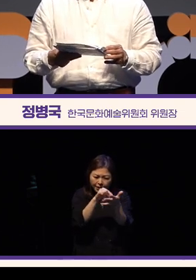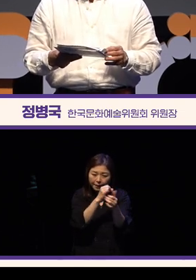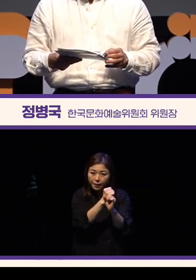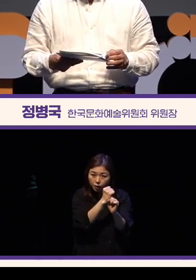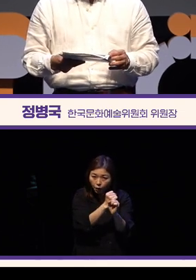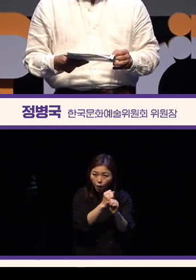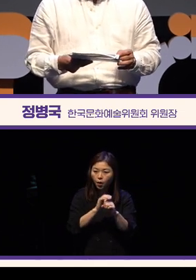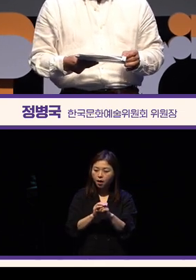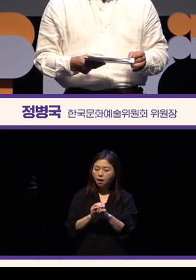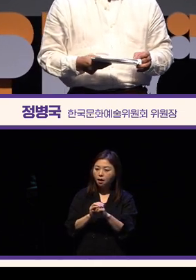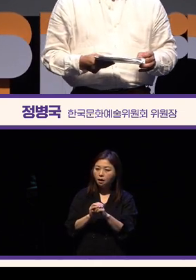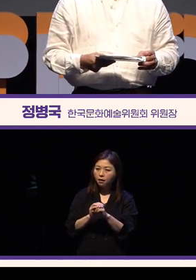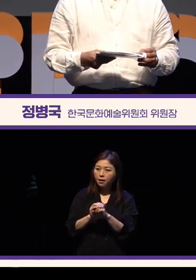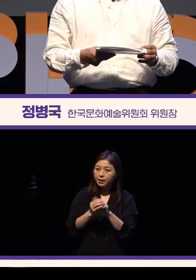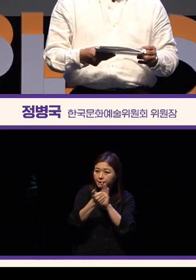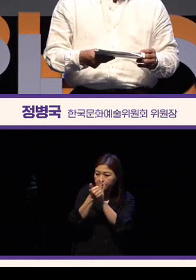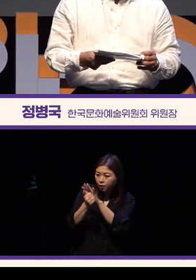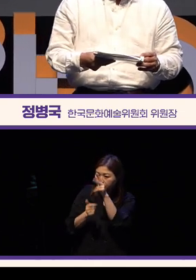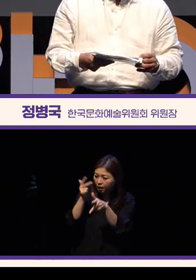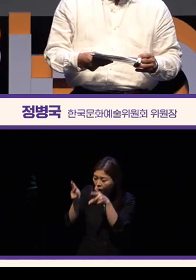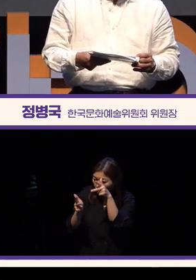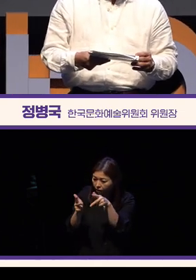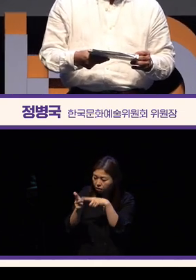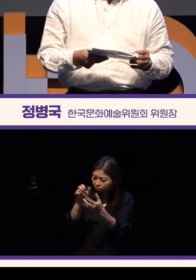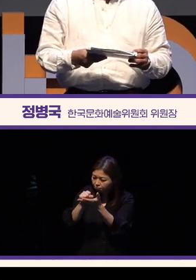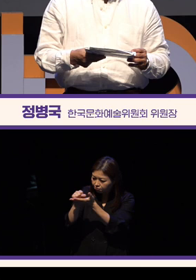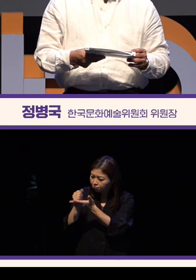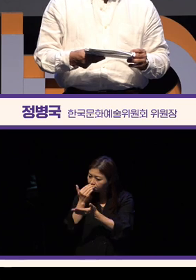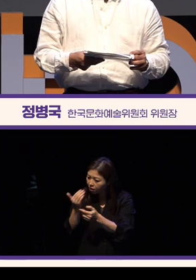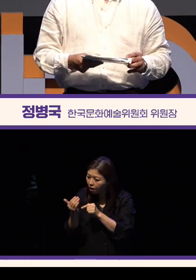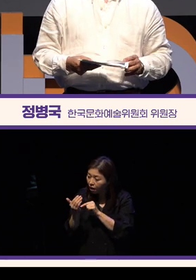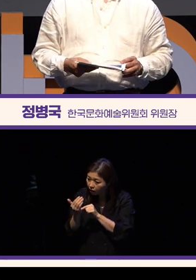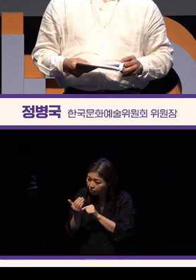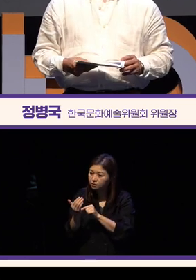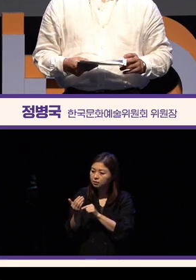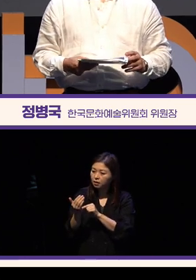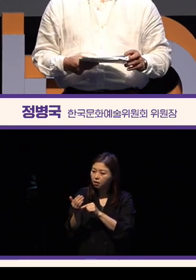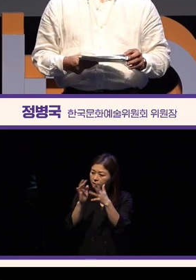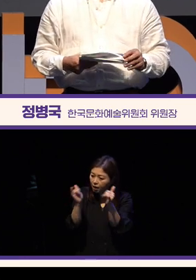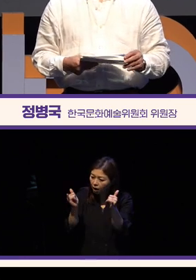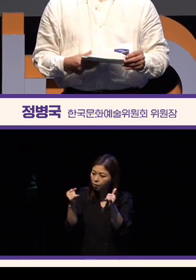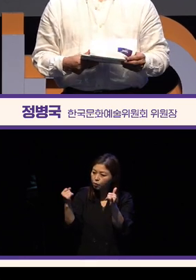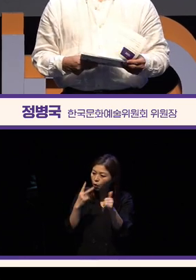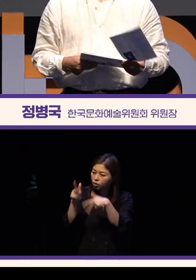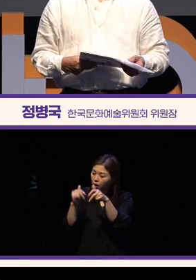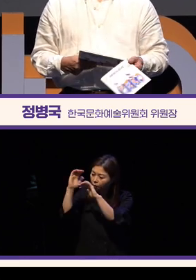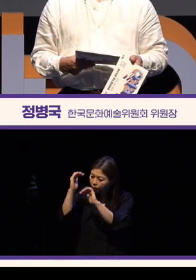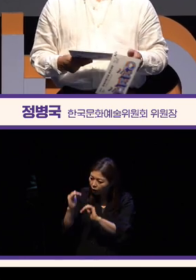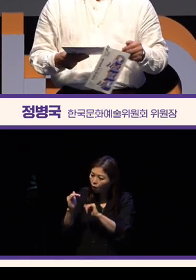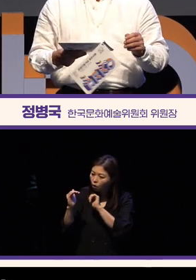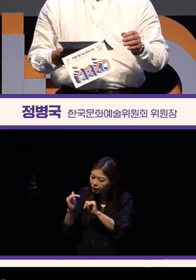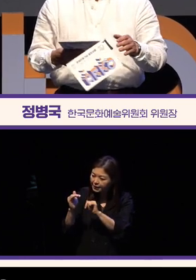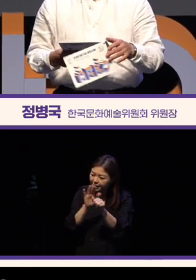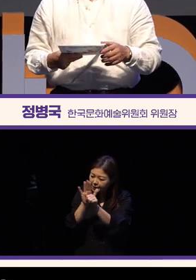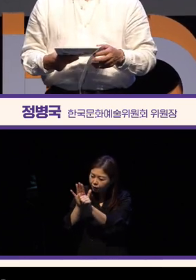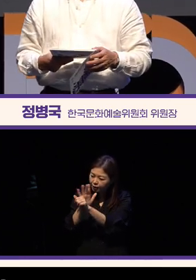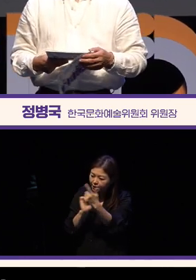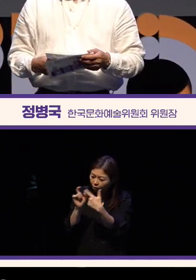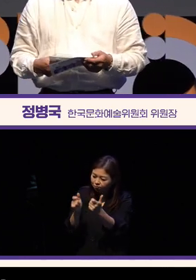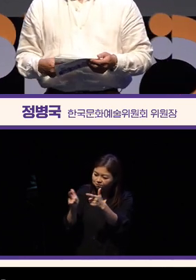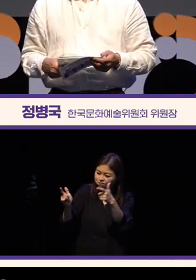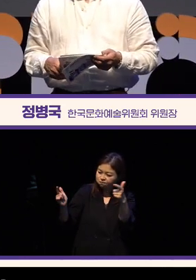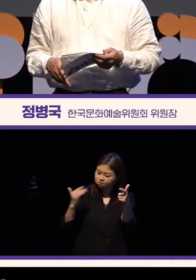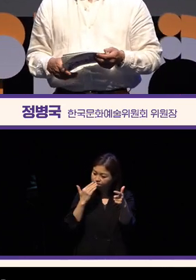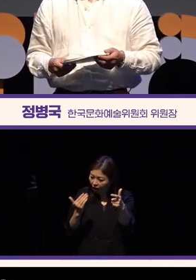사업에서 수용할 수 있는 대상과 사업 내용의 폭은 더욱 확대하는 방향으로 구성이